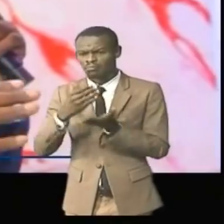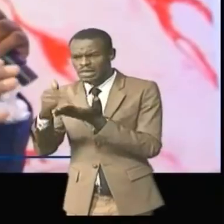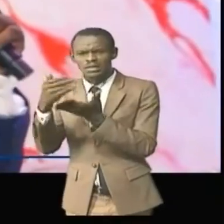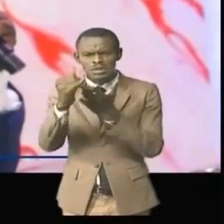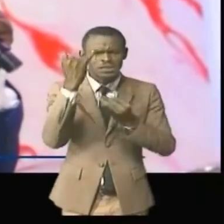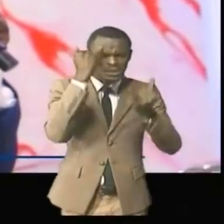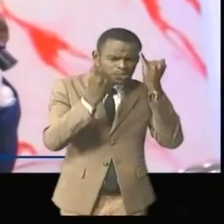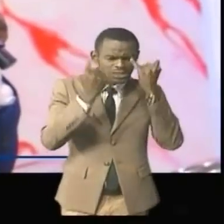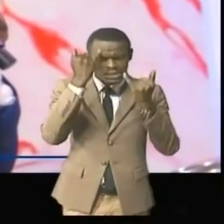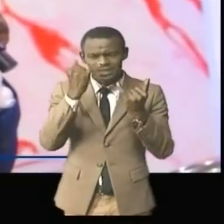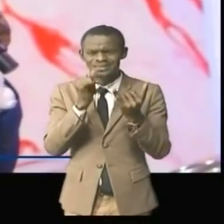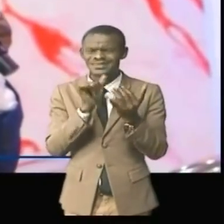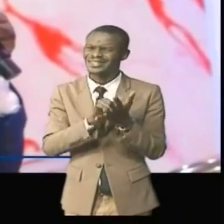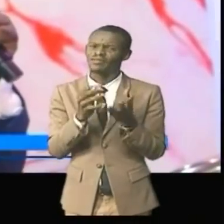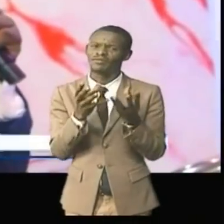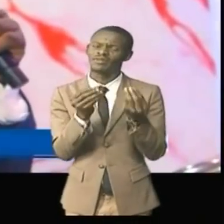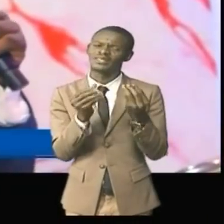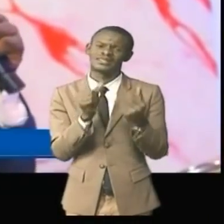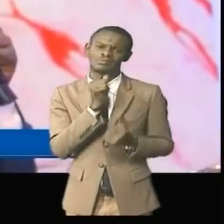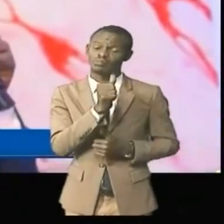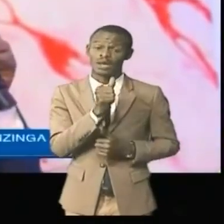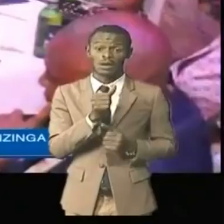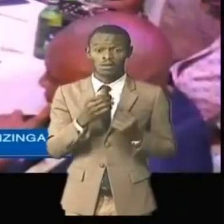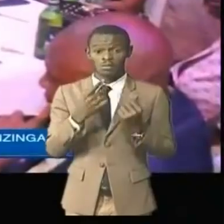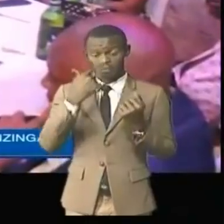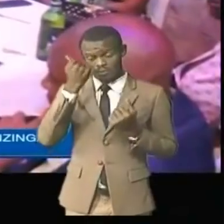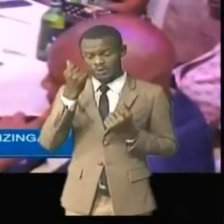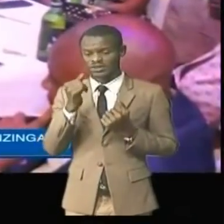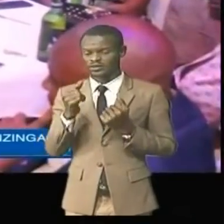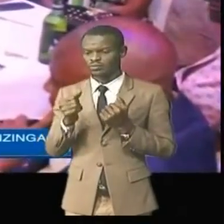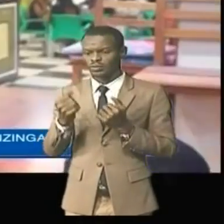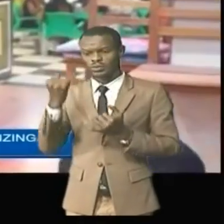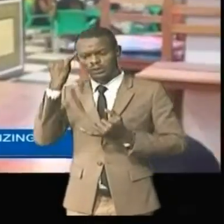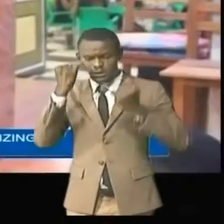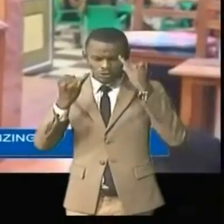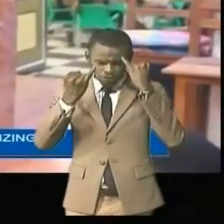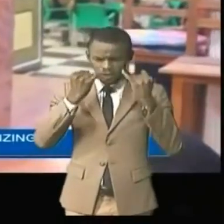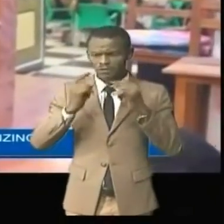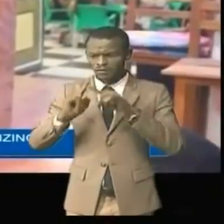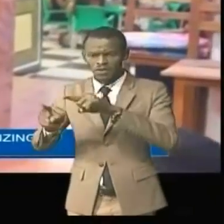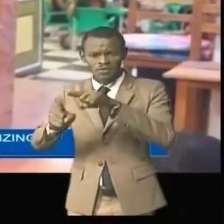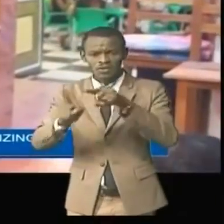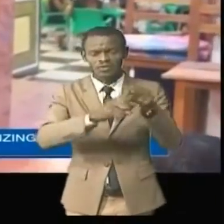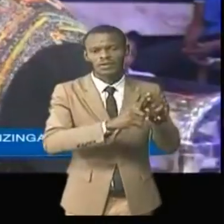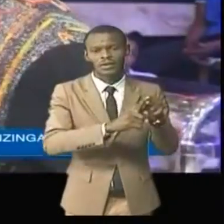son sens, chacun débat à sa manière. Tous ont soutenu que seul